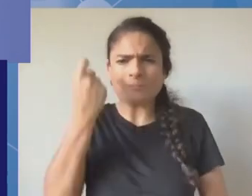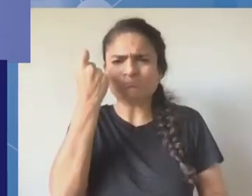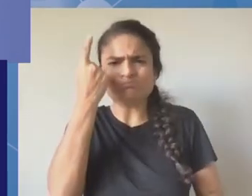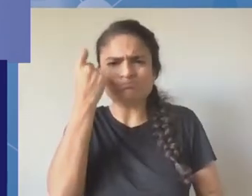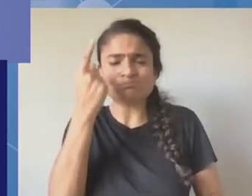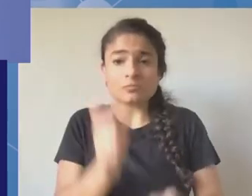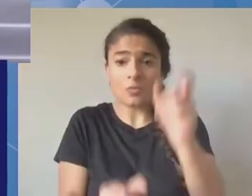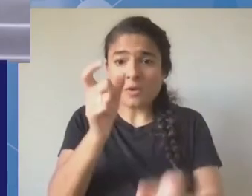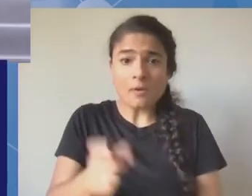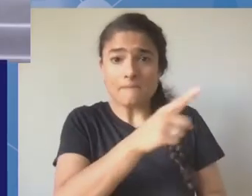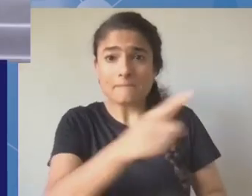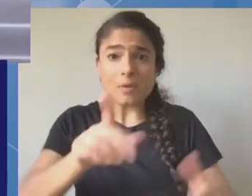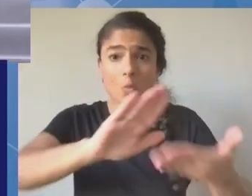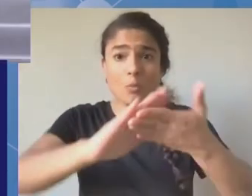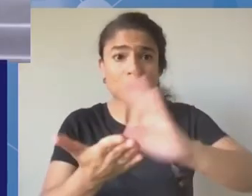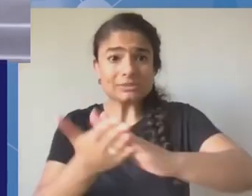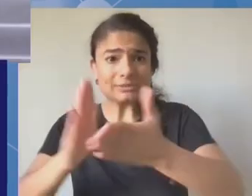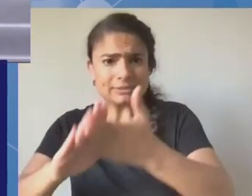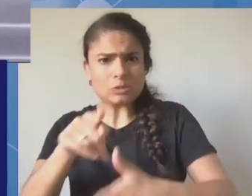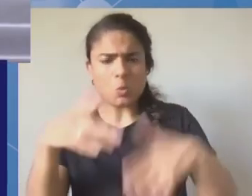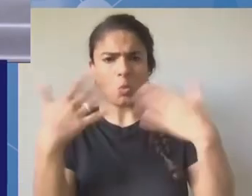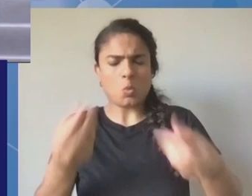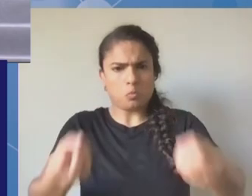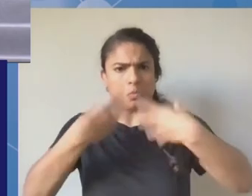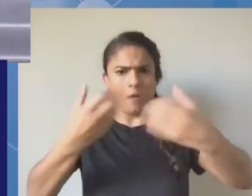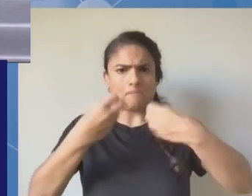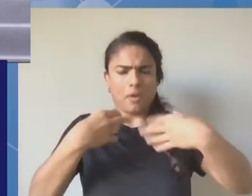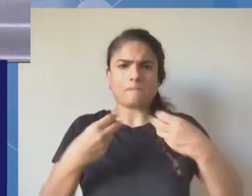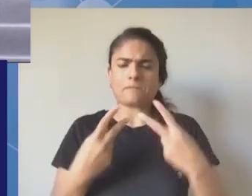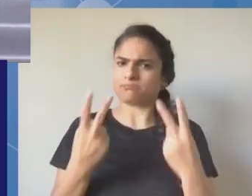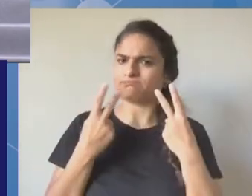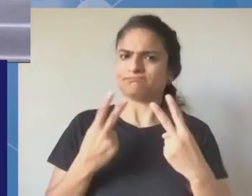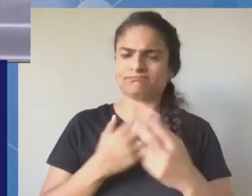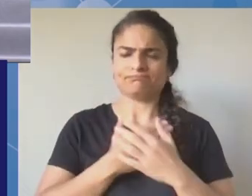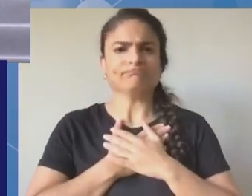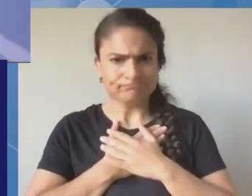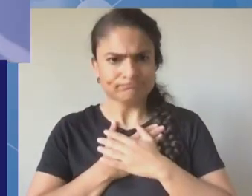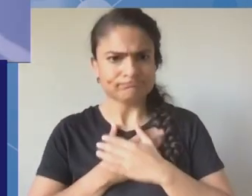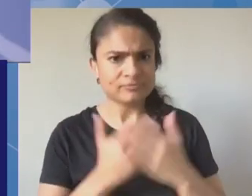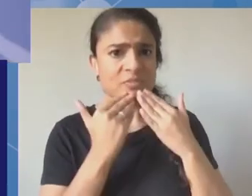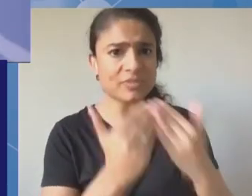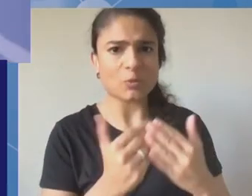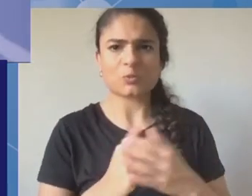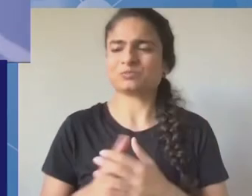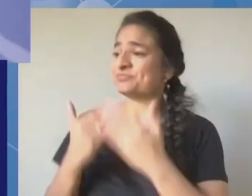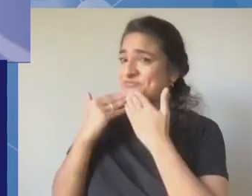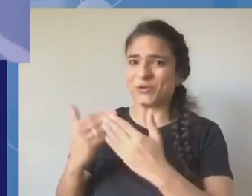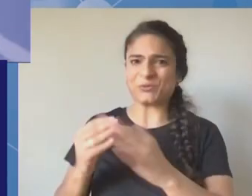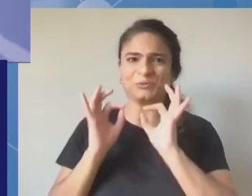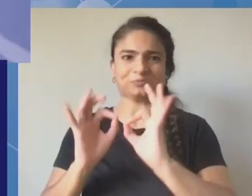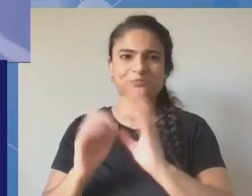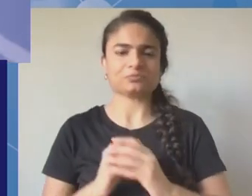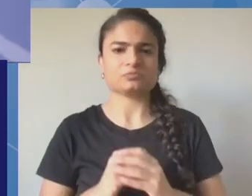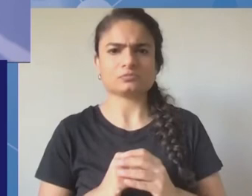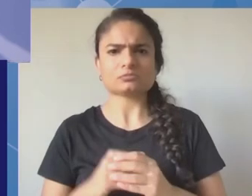我们的讨论非常有价值，非常感谢尊敬的各位朋友，我非常高兴大家提供的这些评